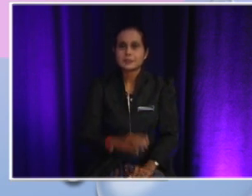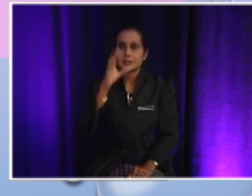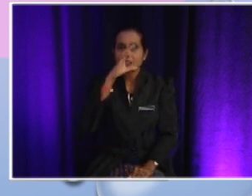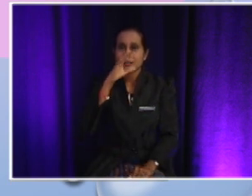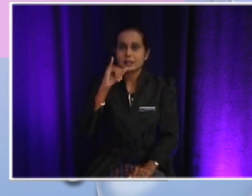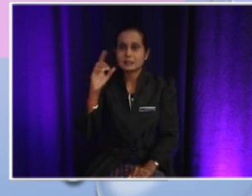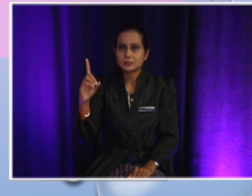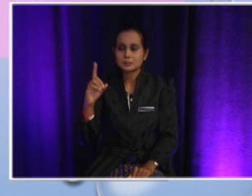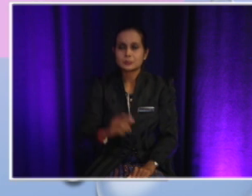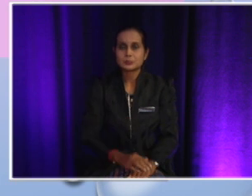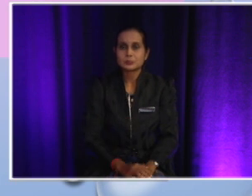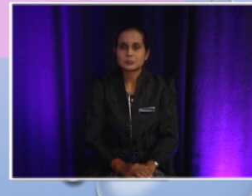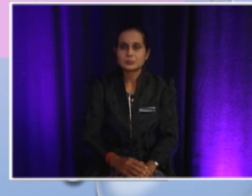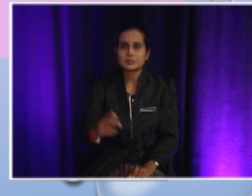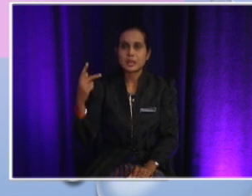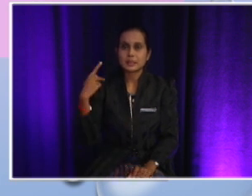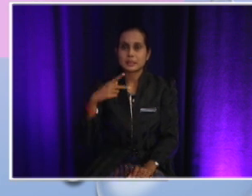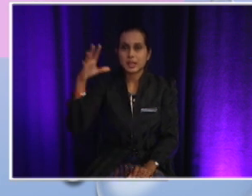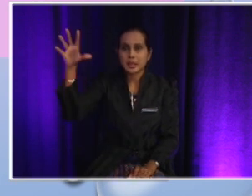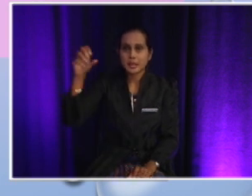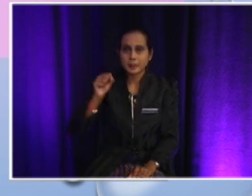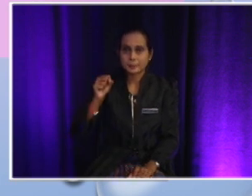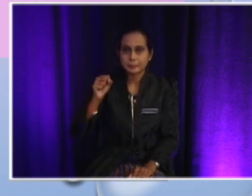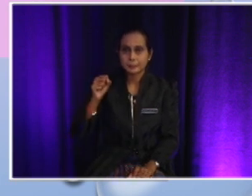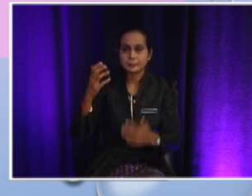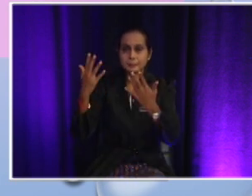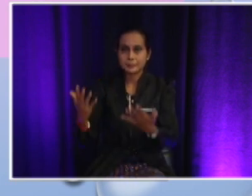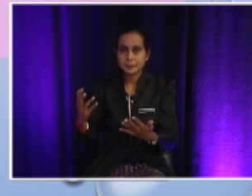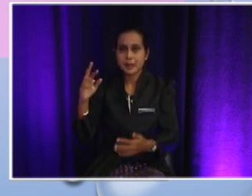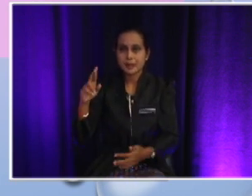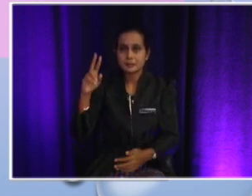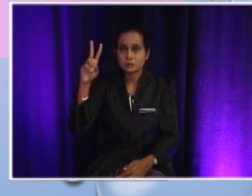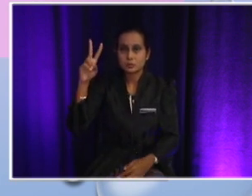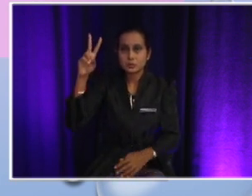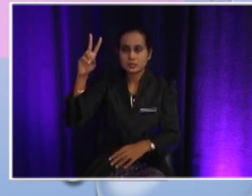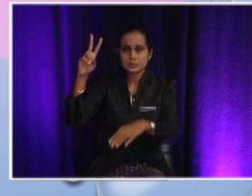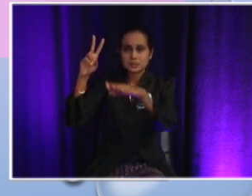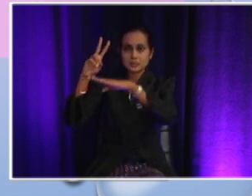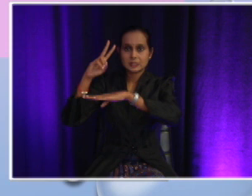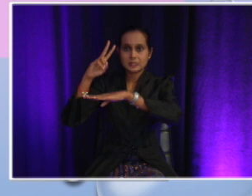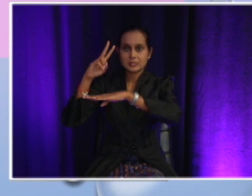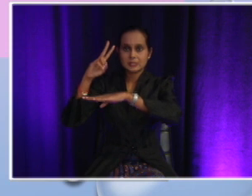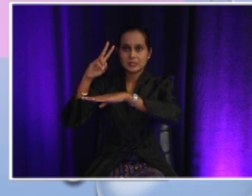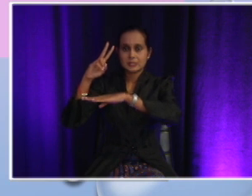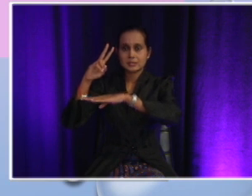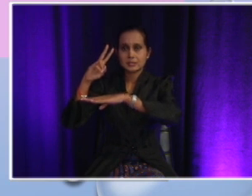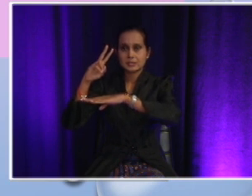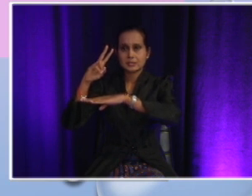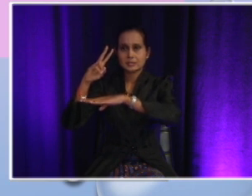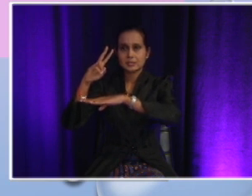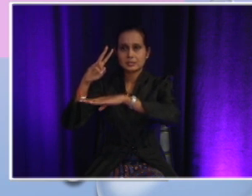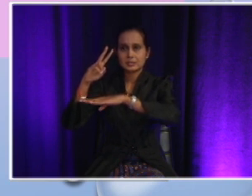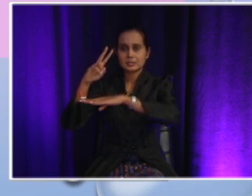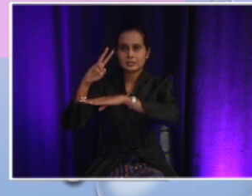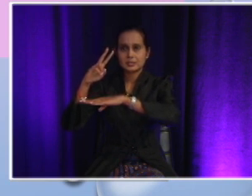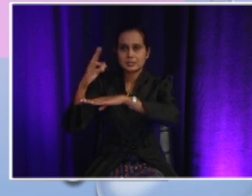I1. Kita ambil pula beban R2 ni di atas, dan kita bahagikan berapa beban yang ada di dalam